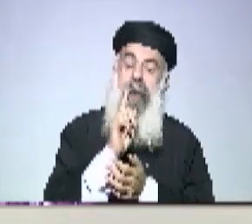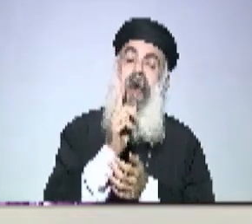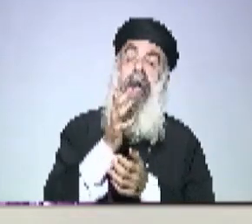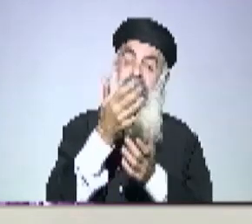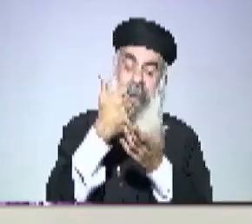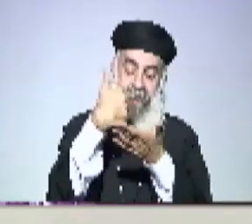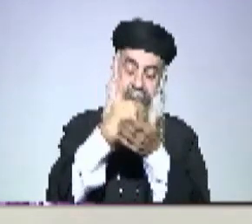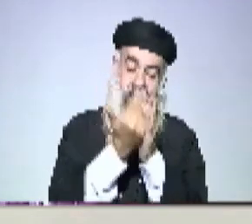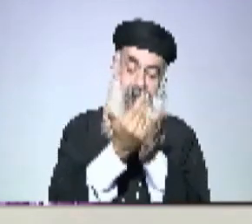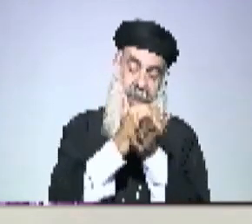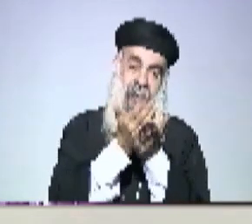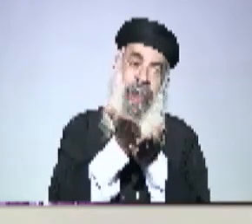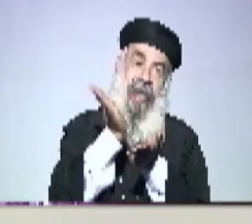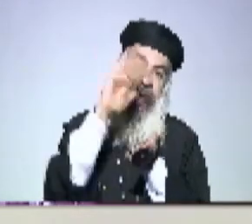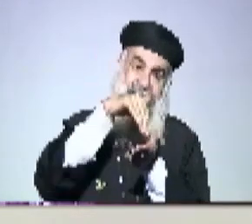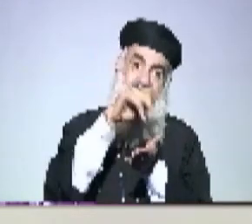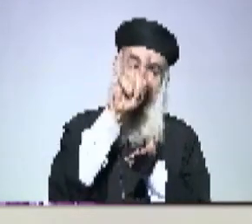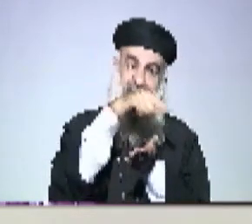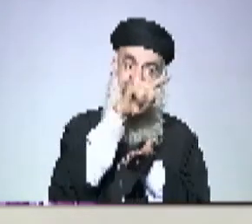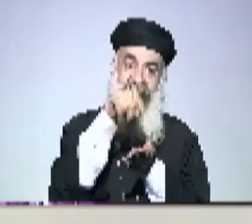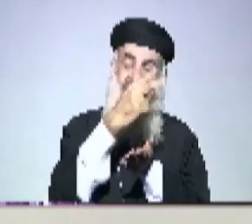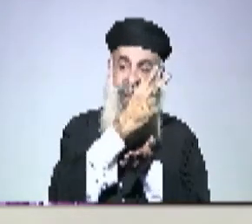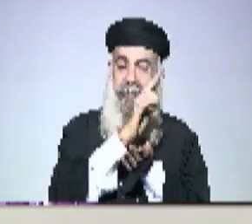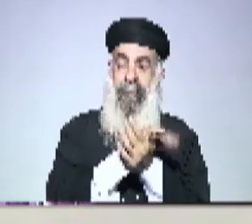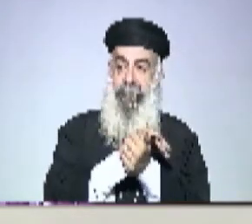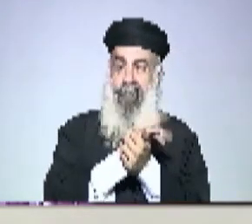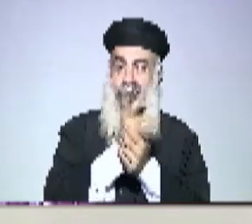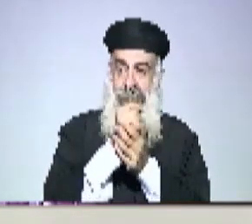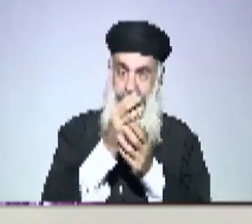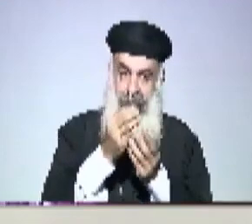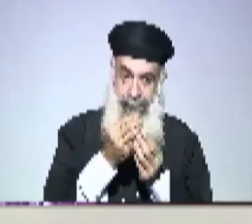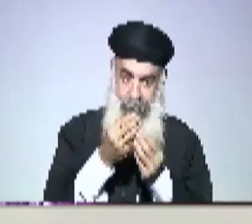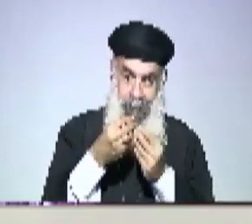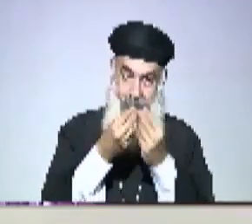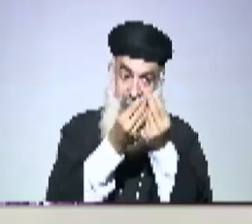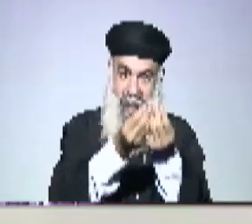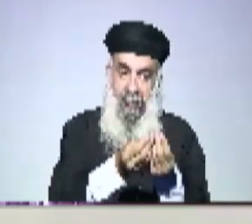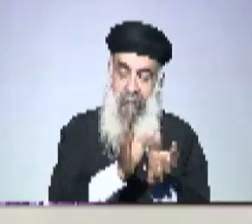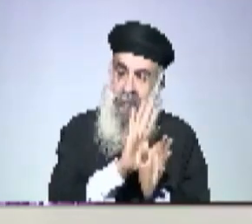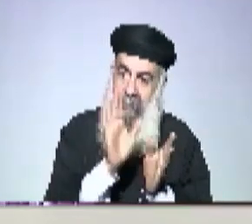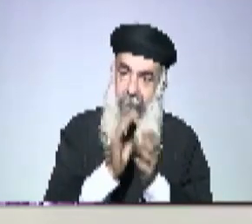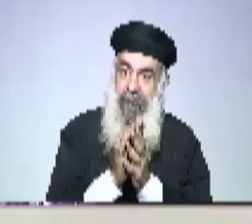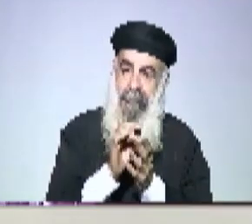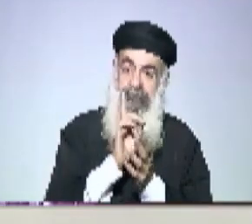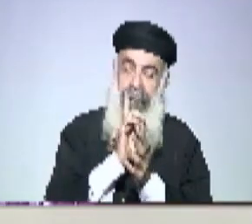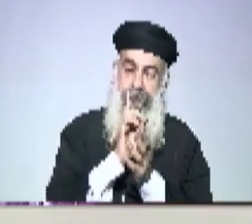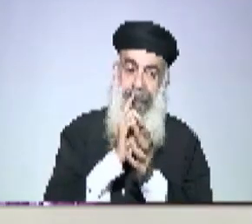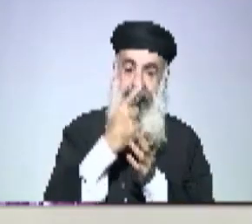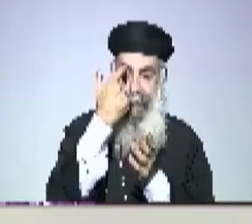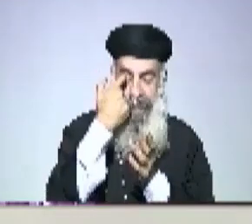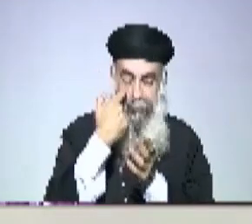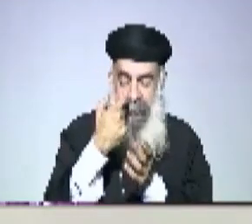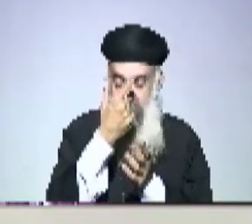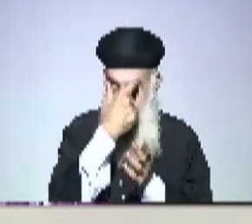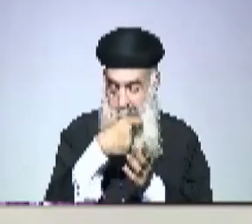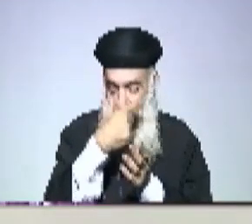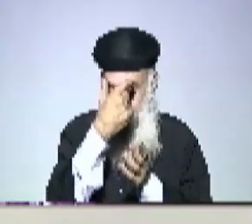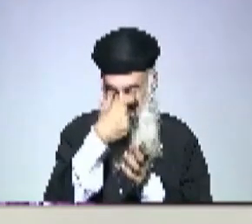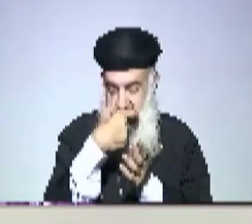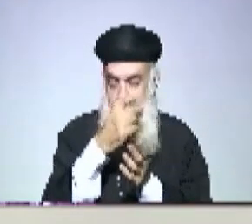حسب طلبه والا مش يعطيها نصيبها امي كانت بتبكي لهذا الشان حتى